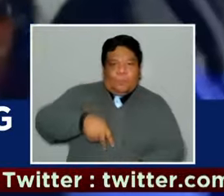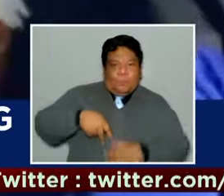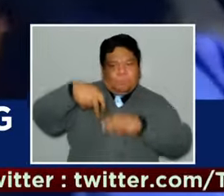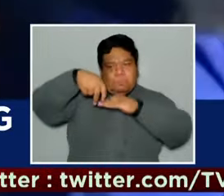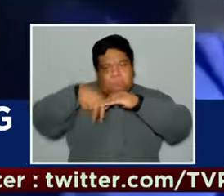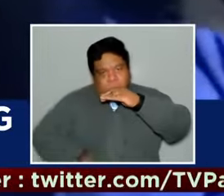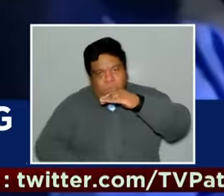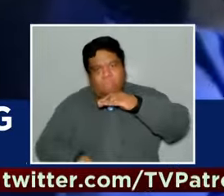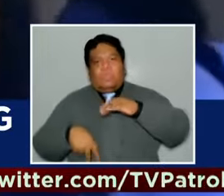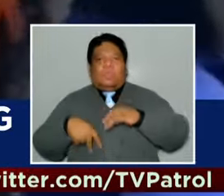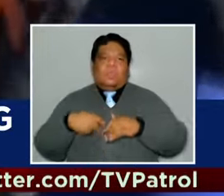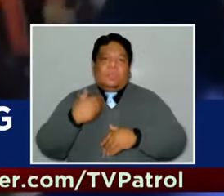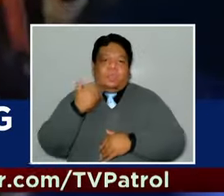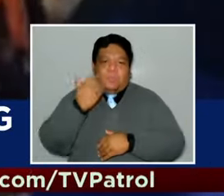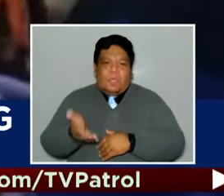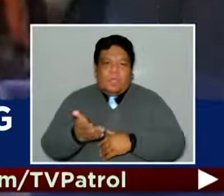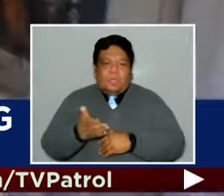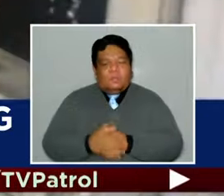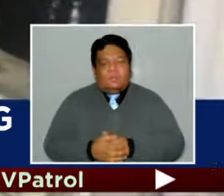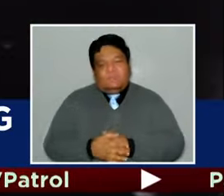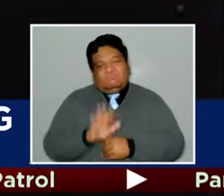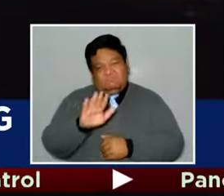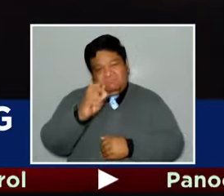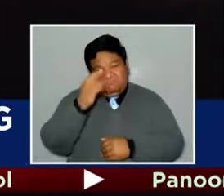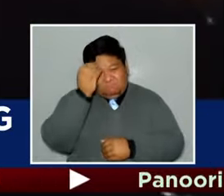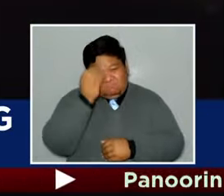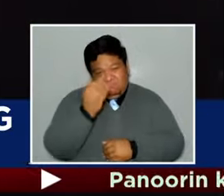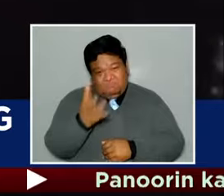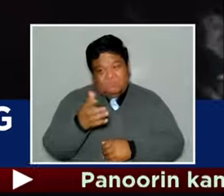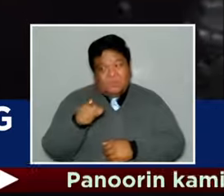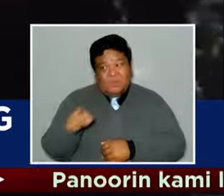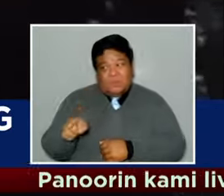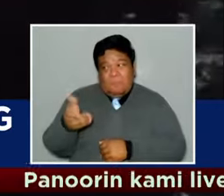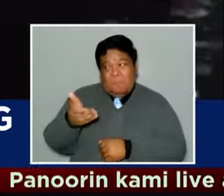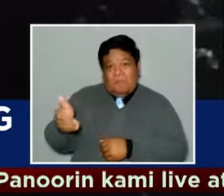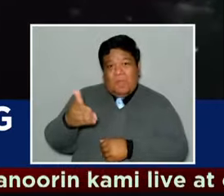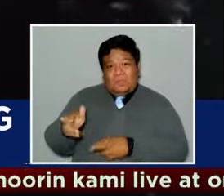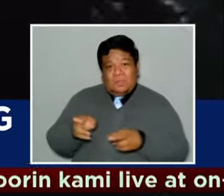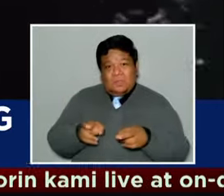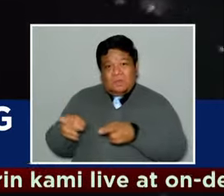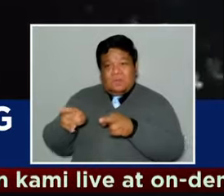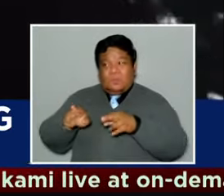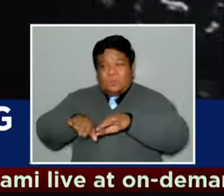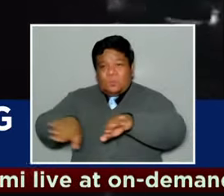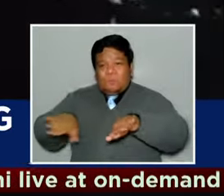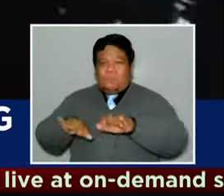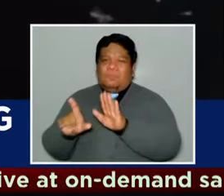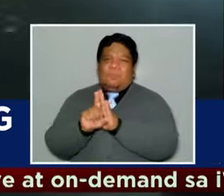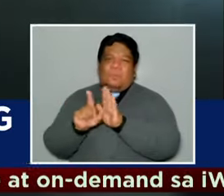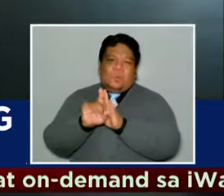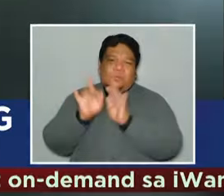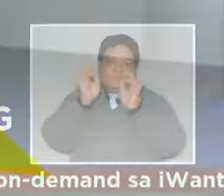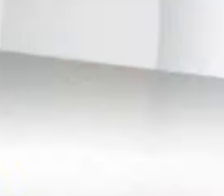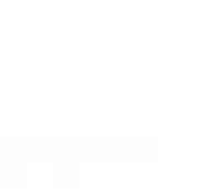ng mga otoridad sa publiko, bawal maligo sa ilog Pasig dahil mapanganib at